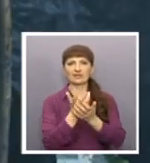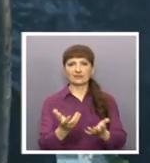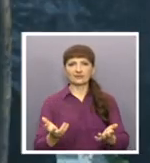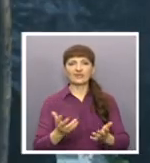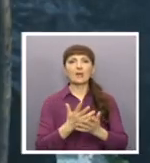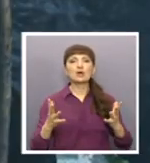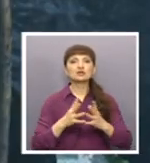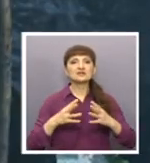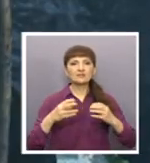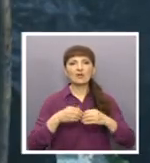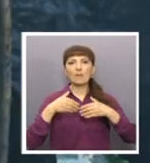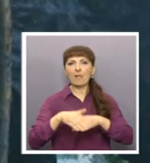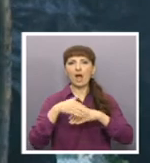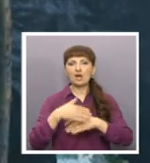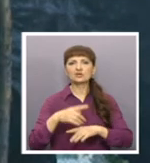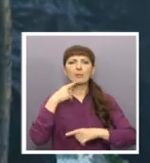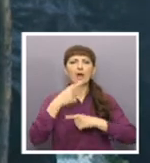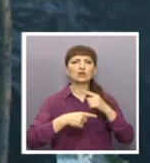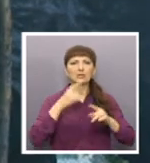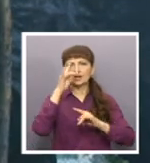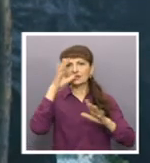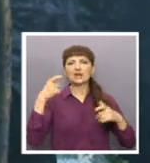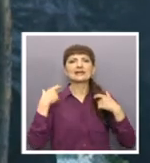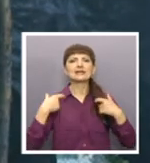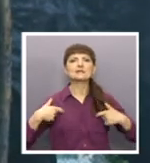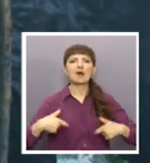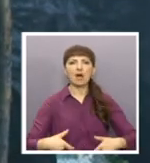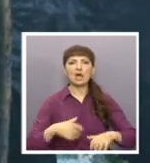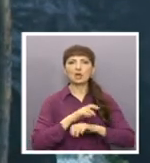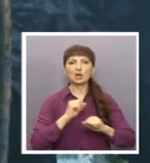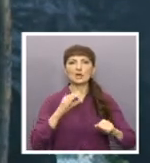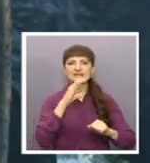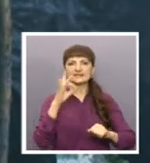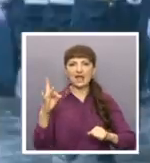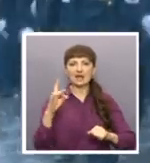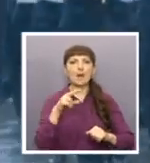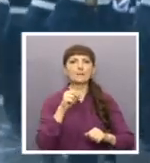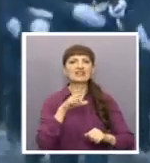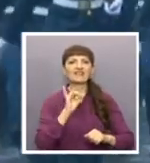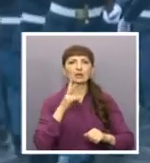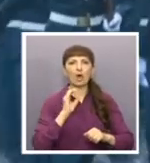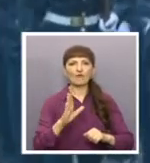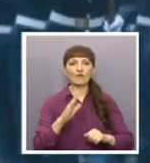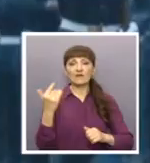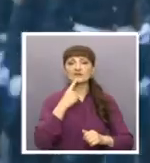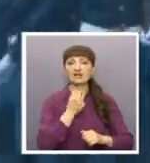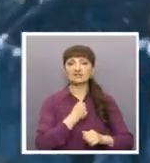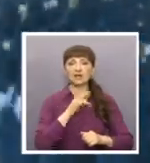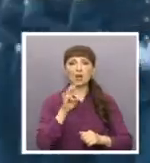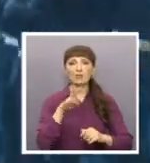Большой семьей вышли на марш и потомки легендарного генерала, героя Советского Союза Ивана Панфилова, чьи солдаты в